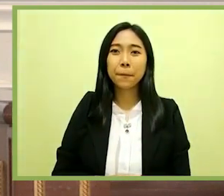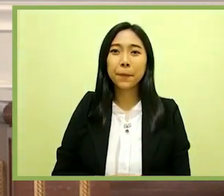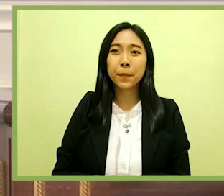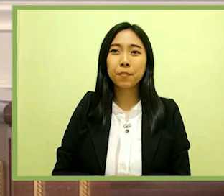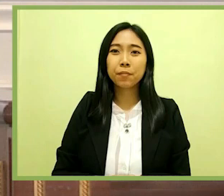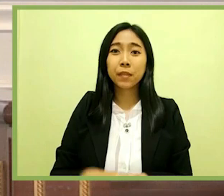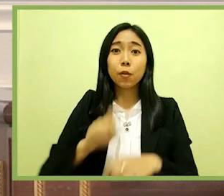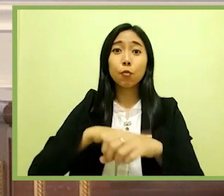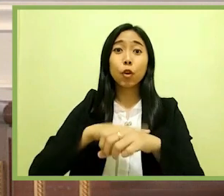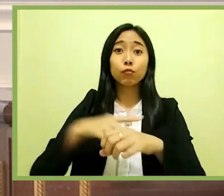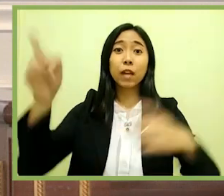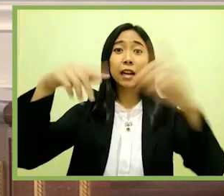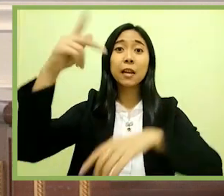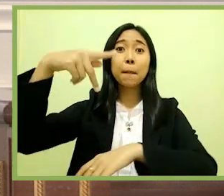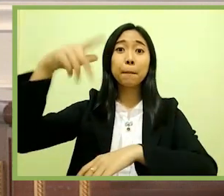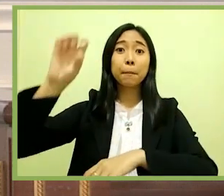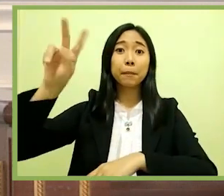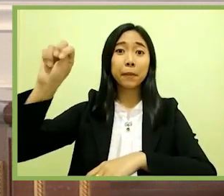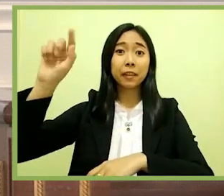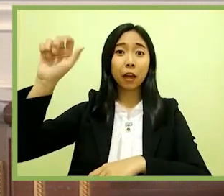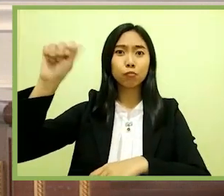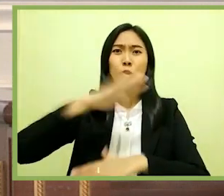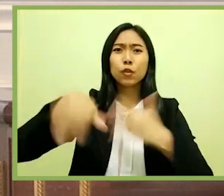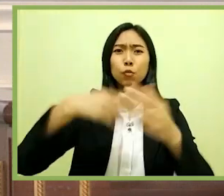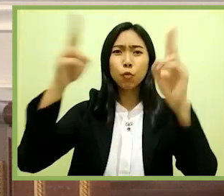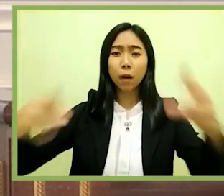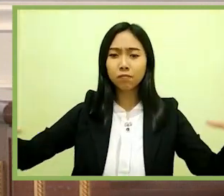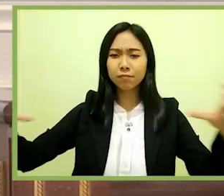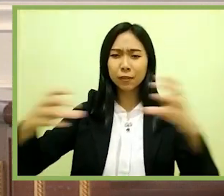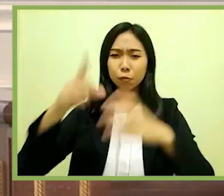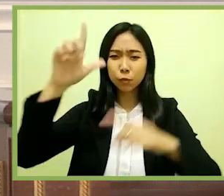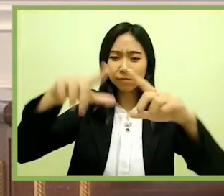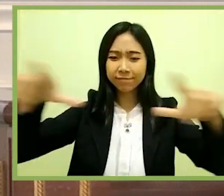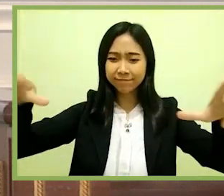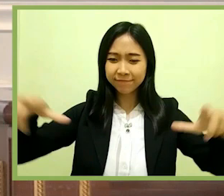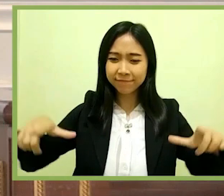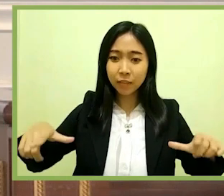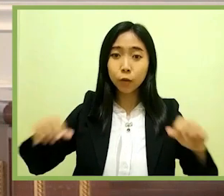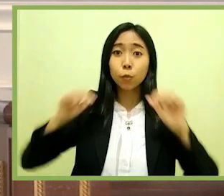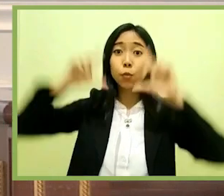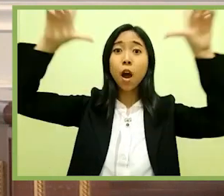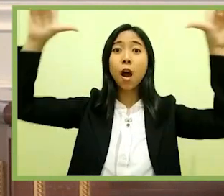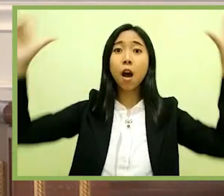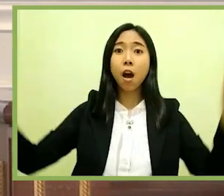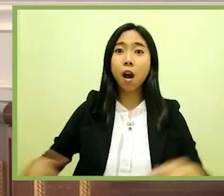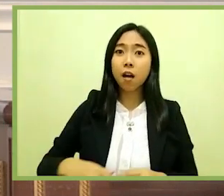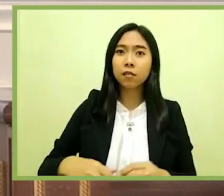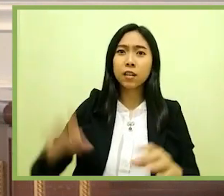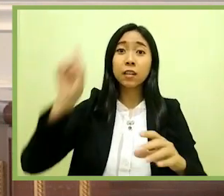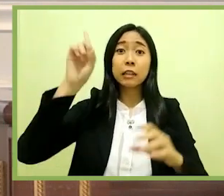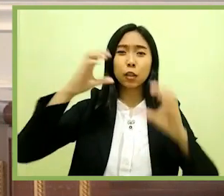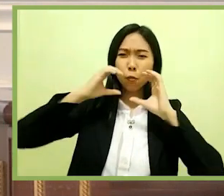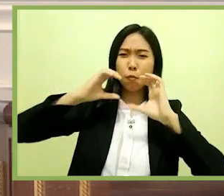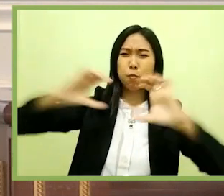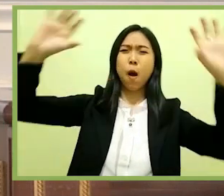Ketika tiba hari Pentakosta, semua orang percaya berkumpul di satu tempat. Tiba-tiba turunlah dari langit suatu bunyi seperti